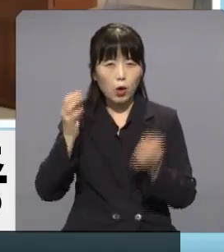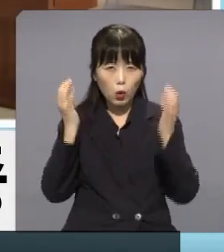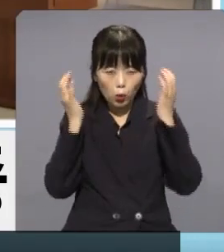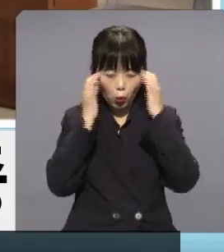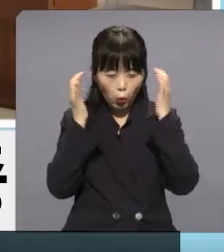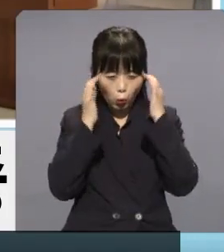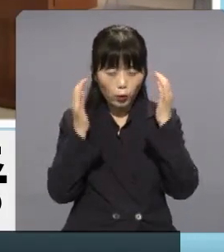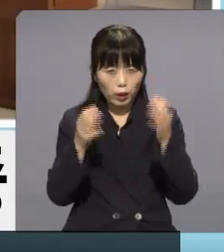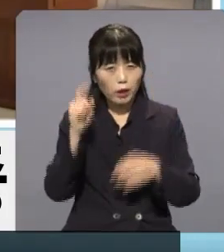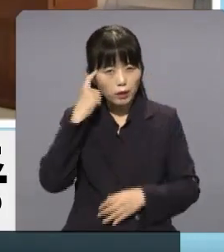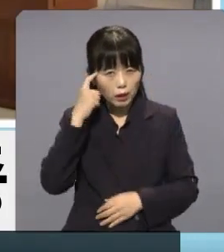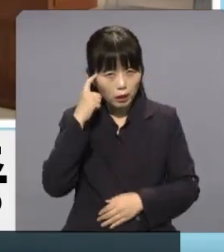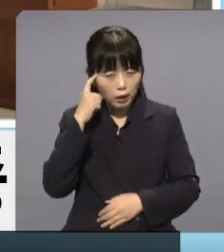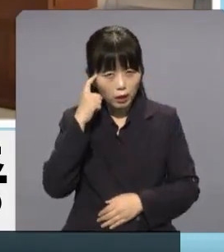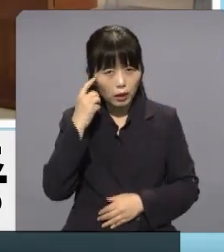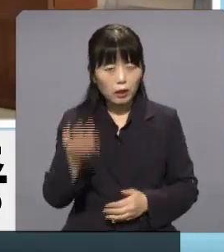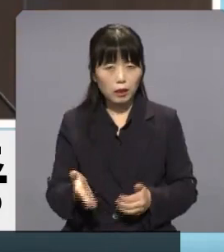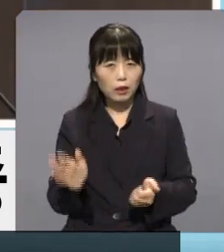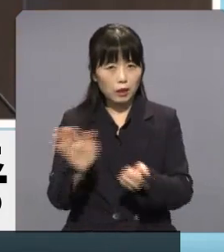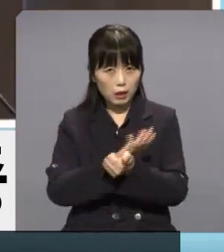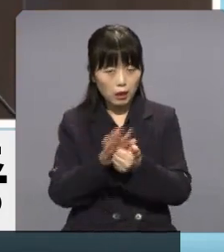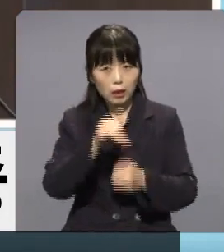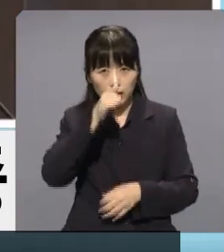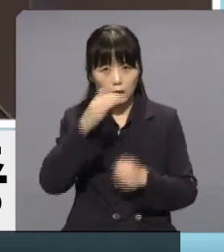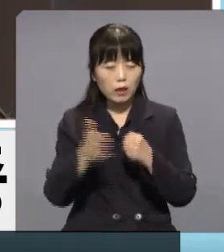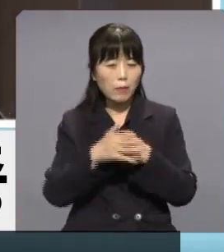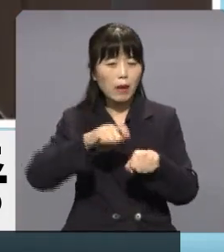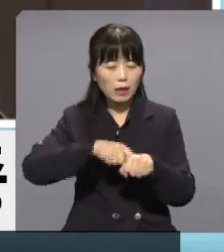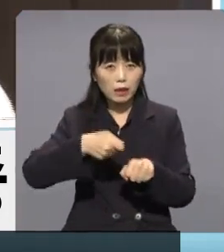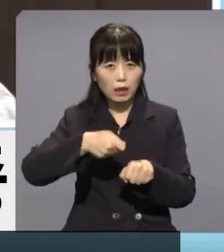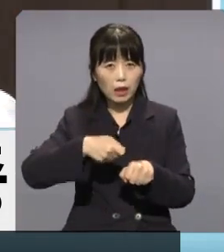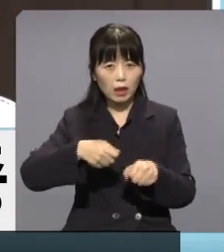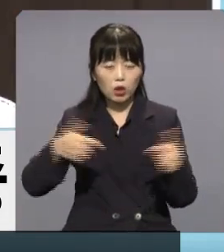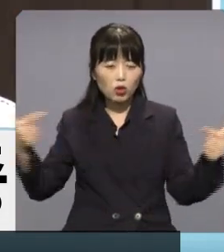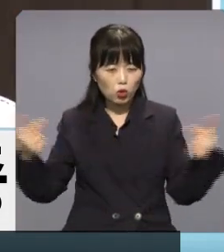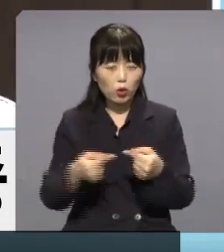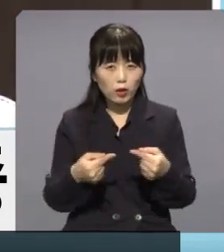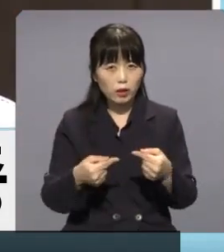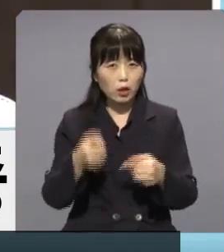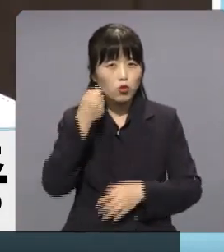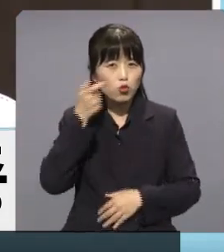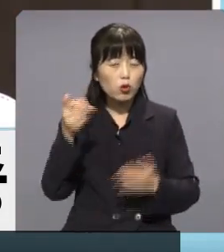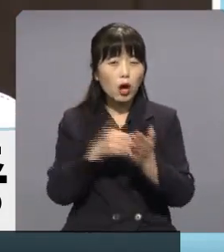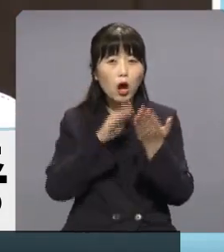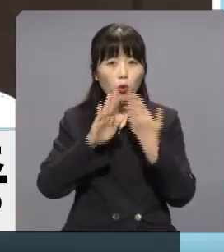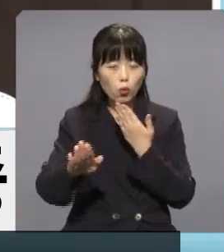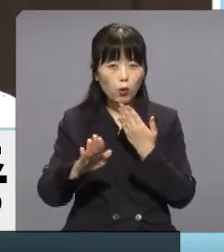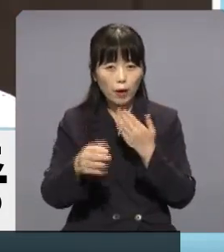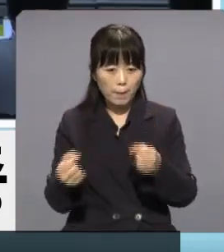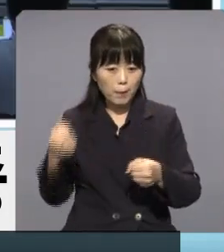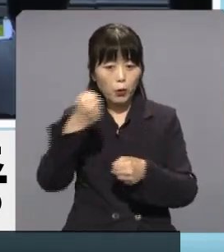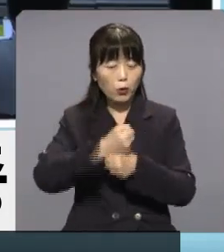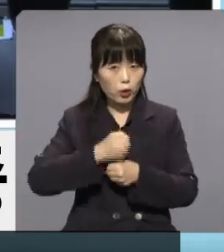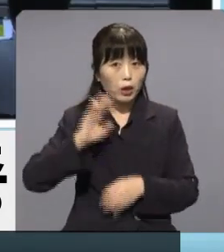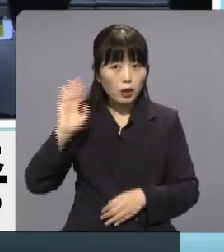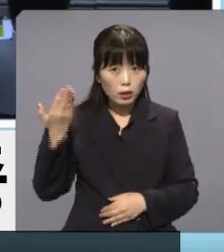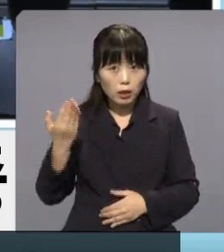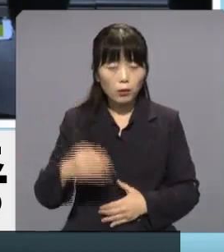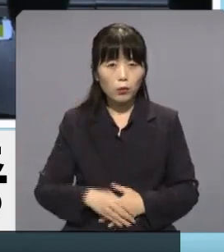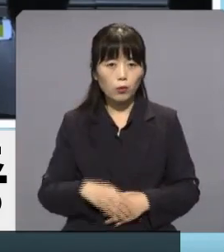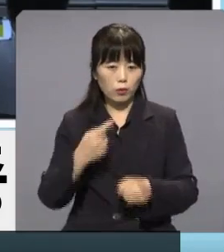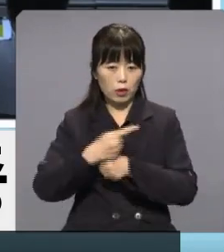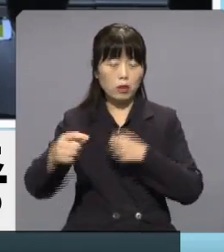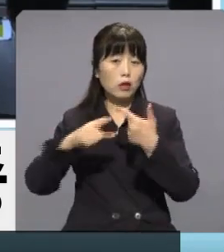에릭 테 그 징계가 을 줄였다 이랬는데 이제 미워하게 6개월 뒤에 그 복귀를 하게 되는 것이고 1월이